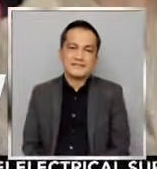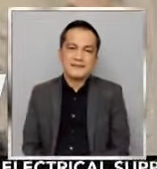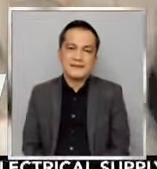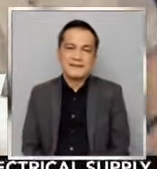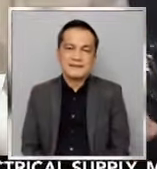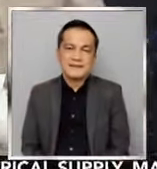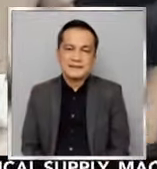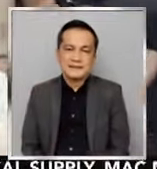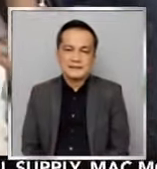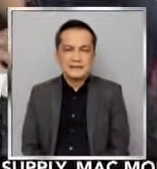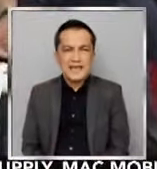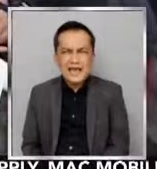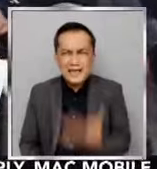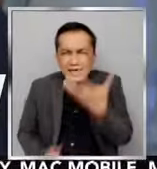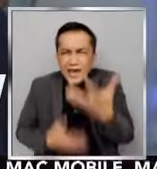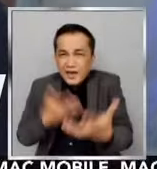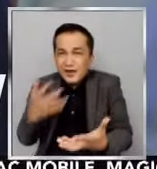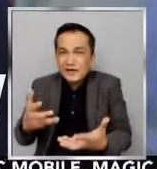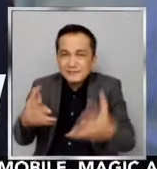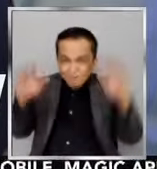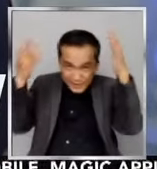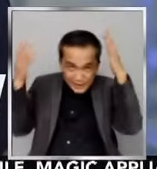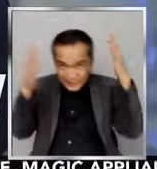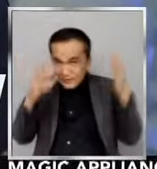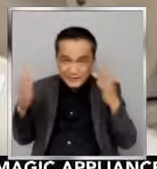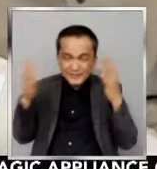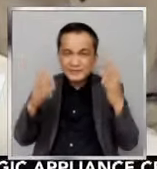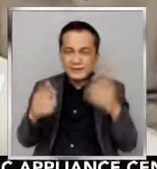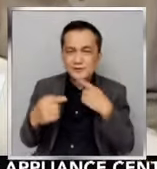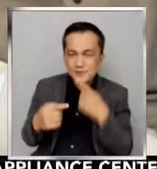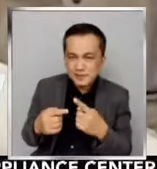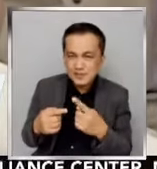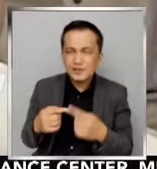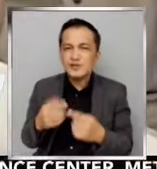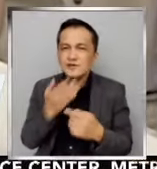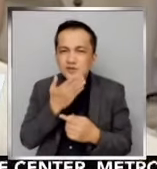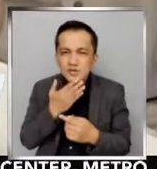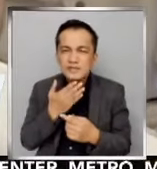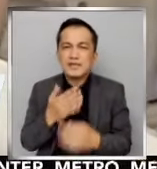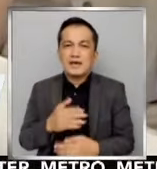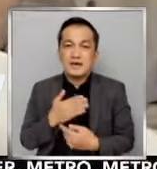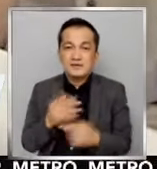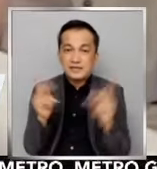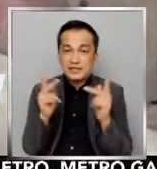Hiyawan at palakpakan, syempre sa sweet, happy at kilig moments.